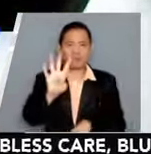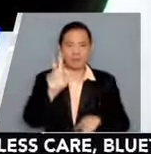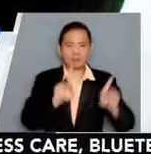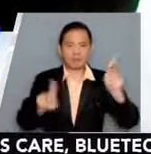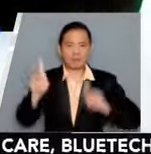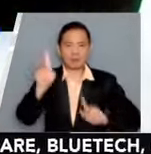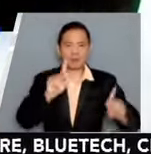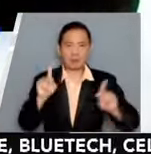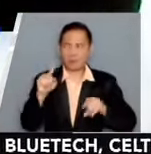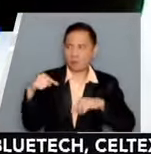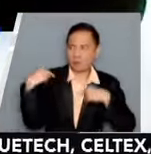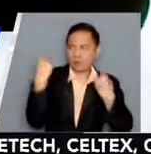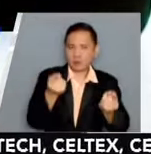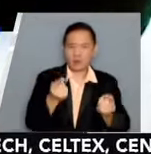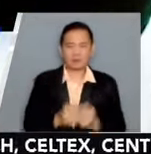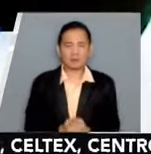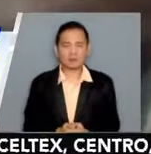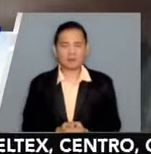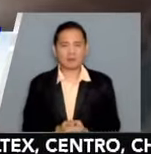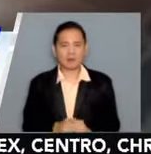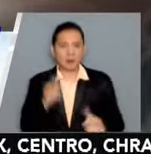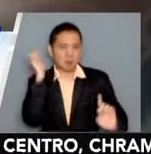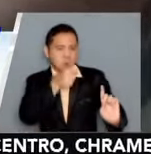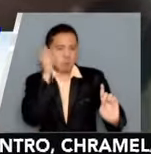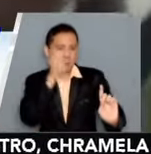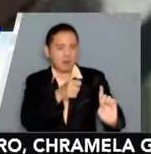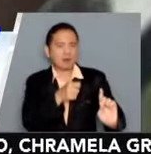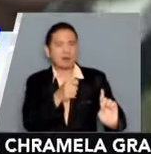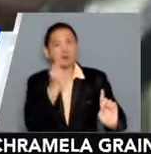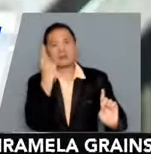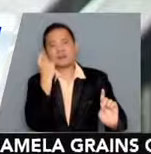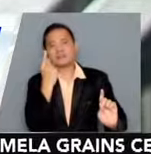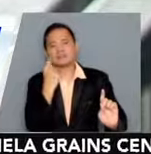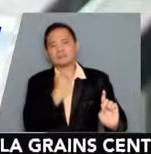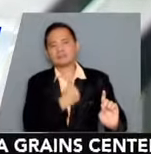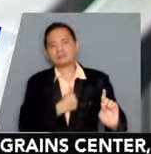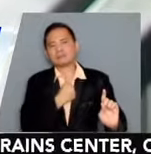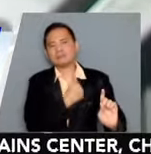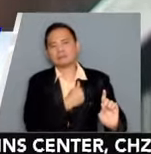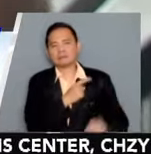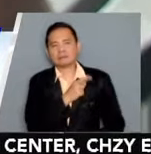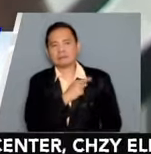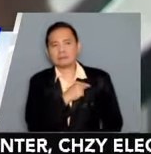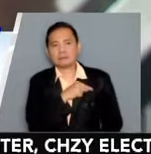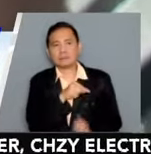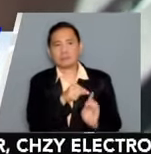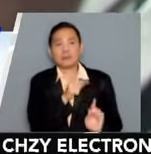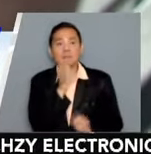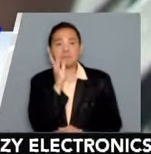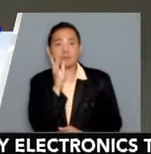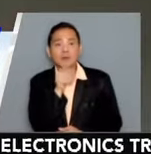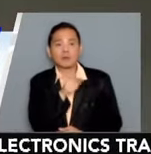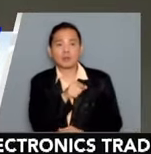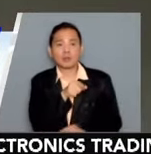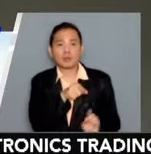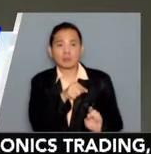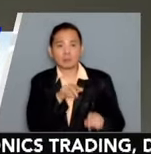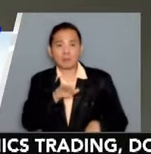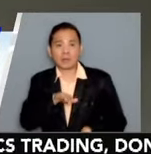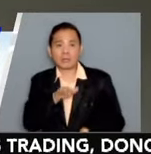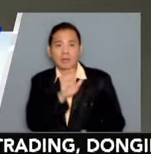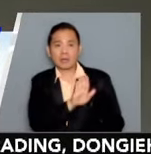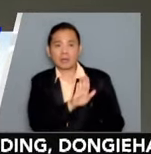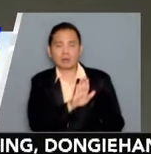aso at pinagsisisihan na raw niya ito. Huminga rin ang paumanhin ang ina ng bata. Direscue ng Biaya Animal Care ang aso na